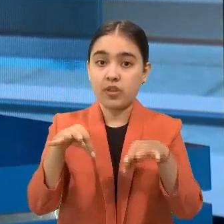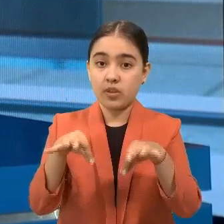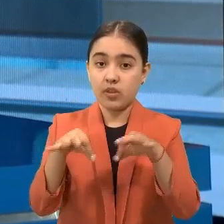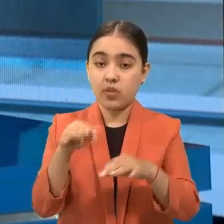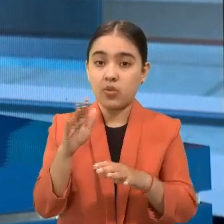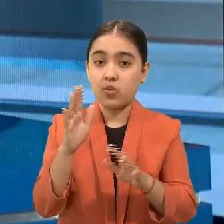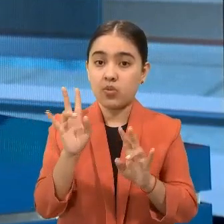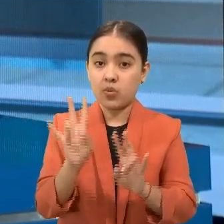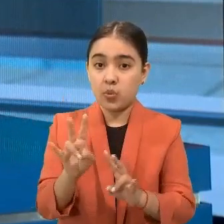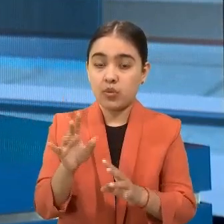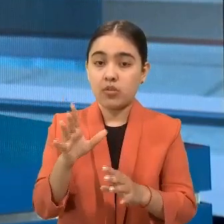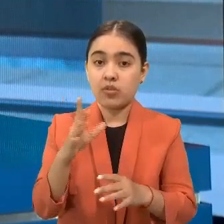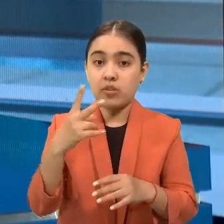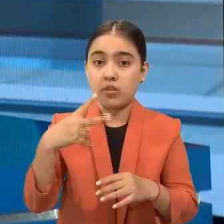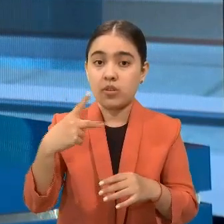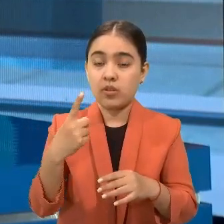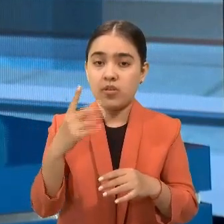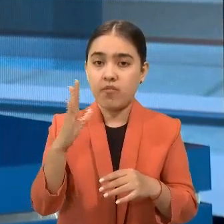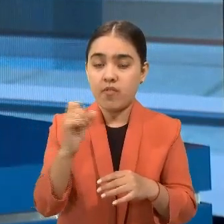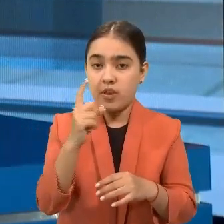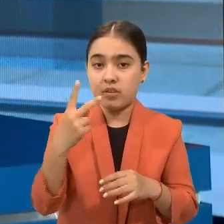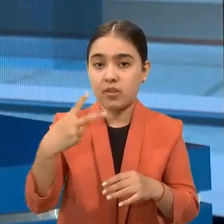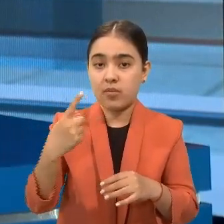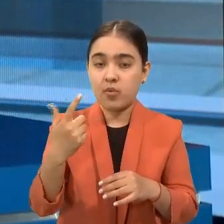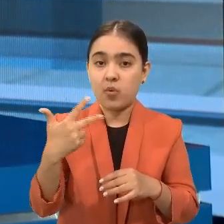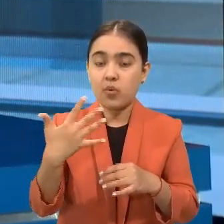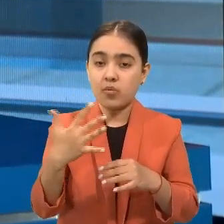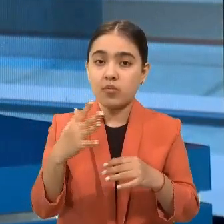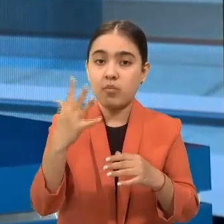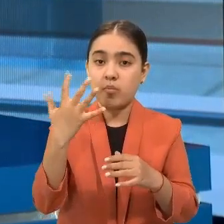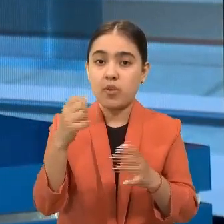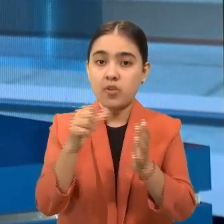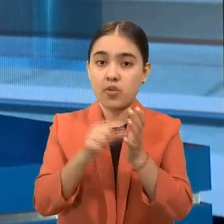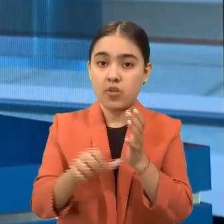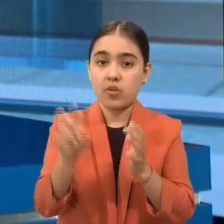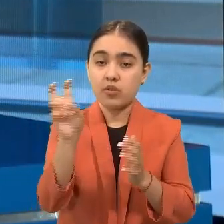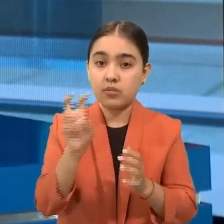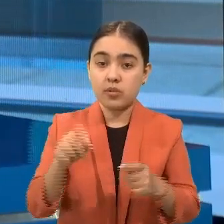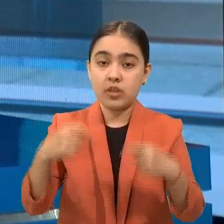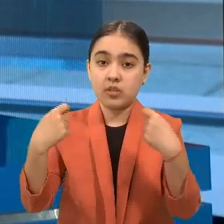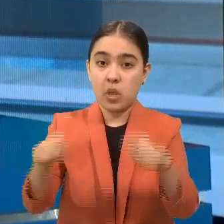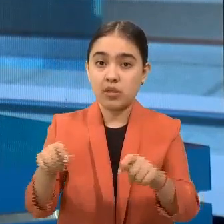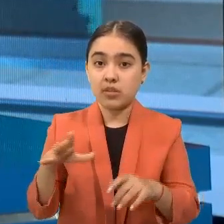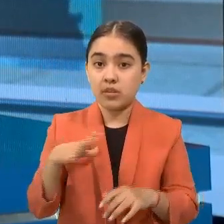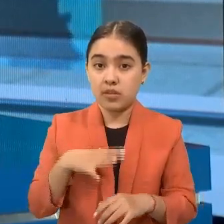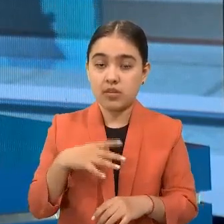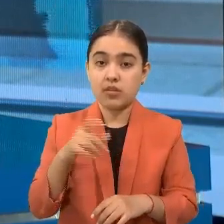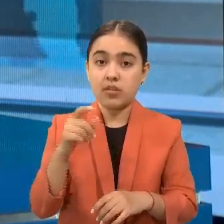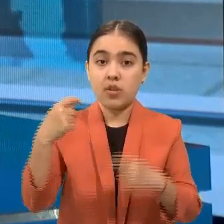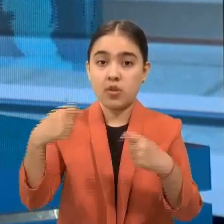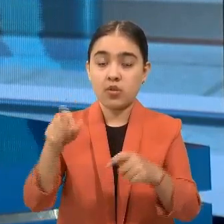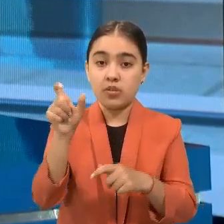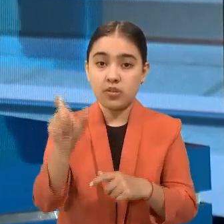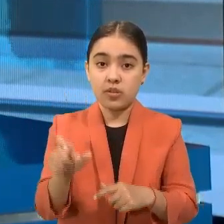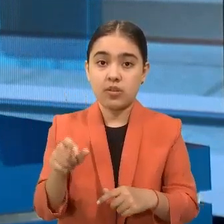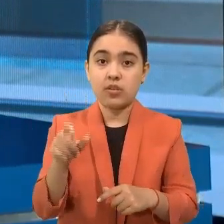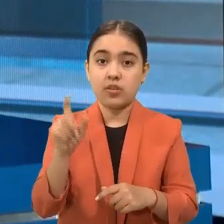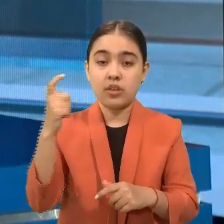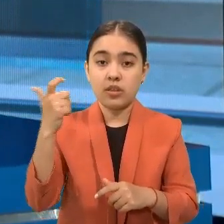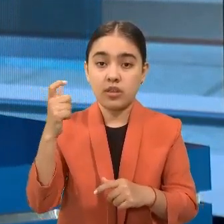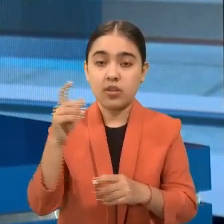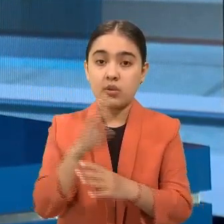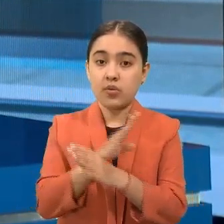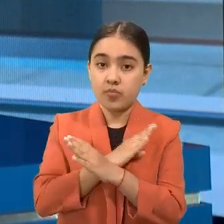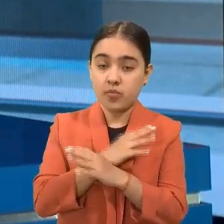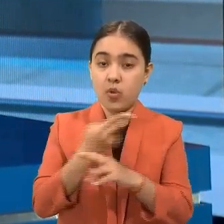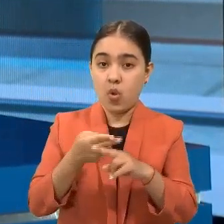avtoturargohda turgan VAZ 2105 rusumli avtomobilni 560 AQSh dollarga sotib yuborgan. Mijozlarga esa egasi vafot